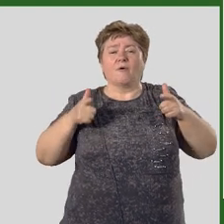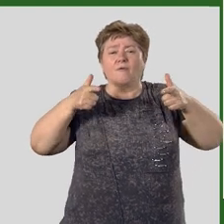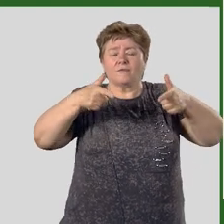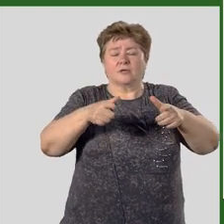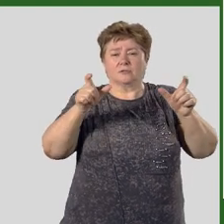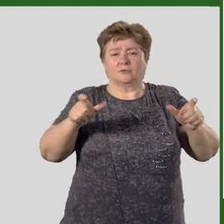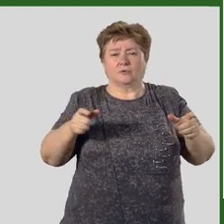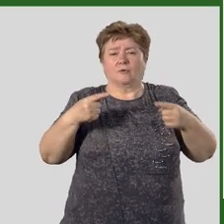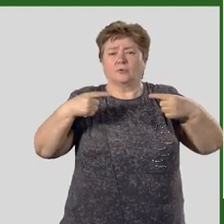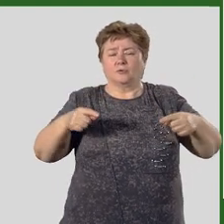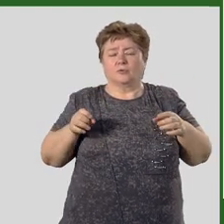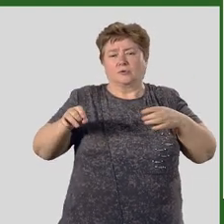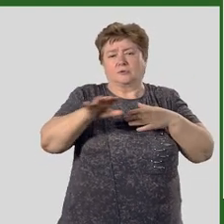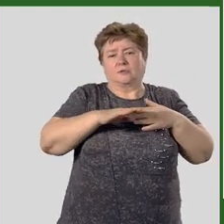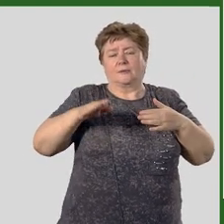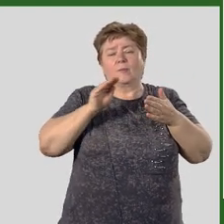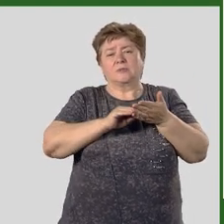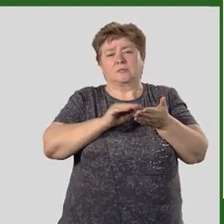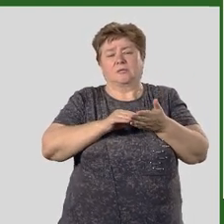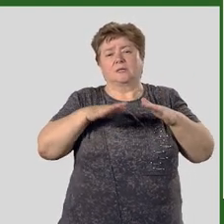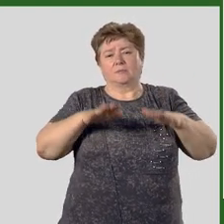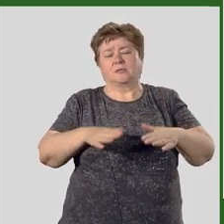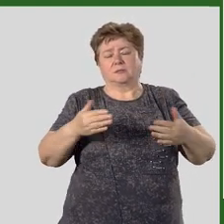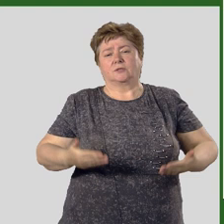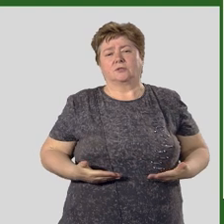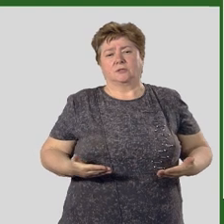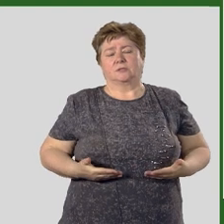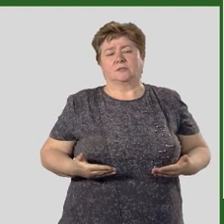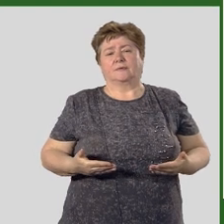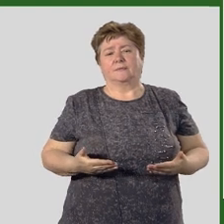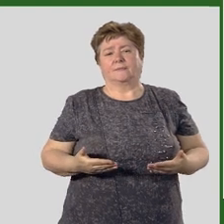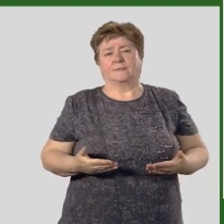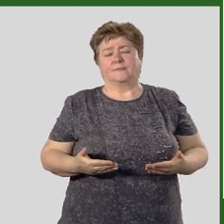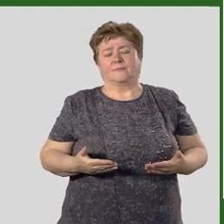въезд людей в другую страну на постоянное место жительства,